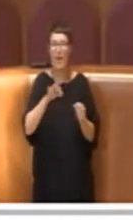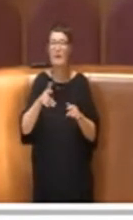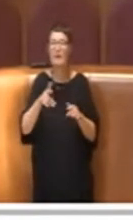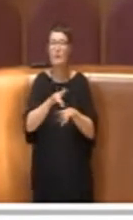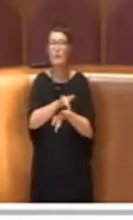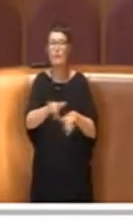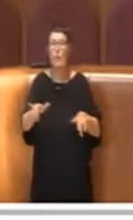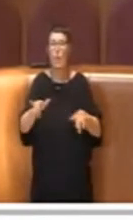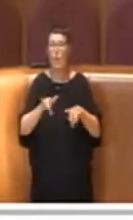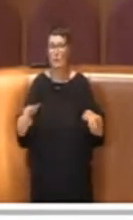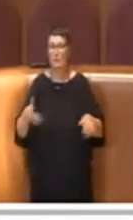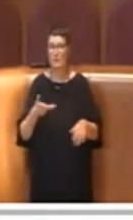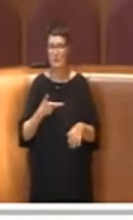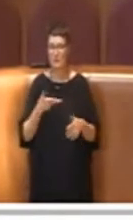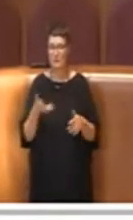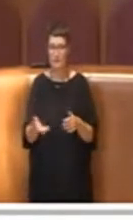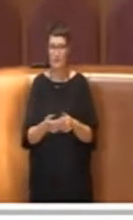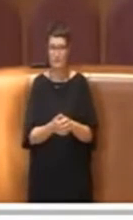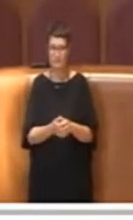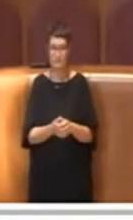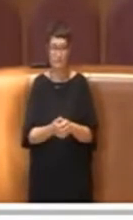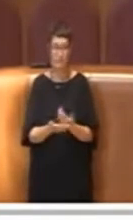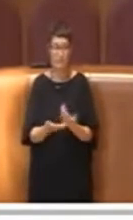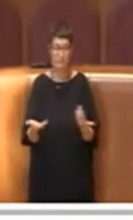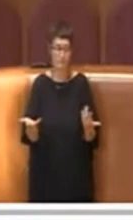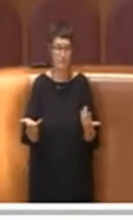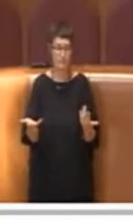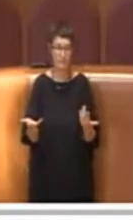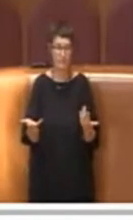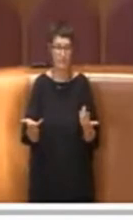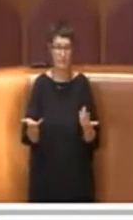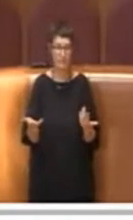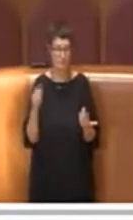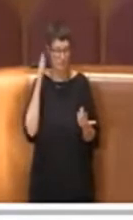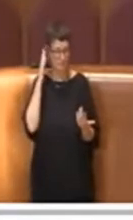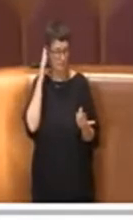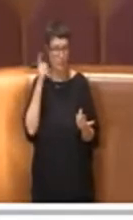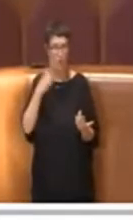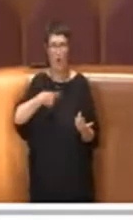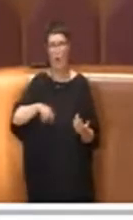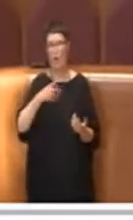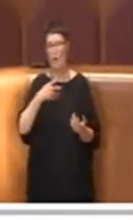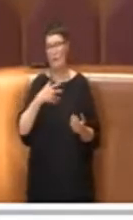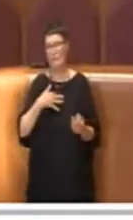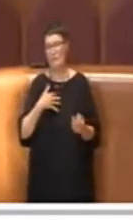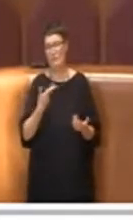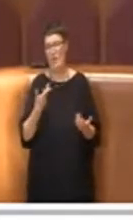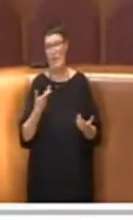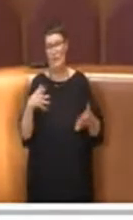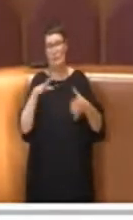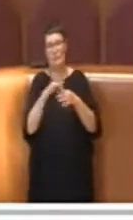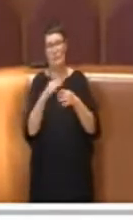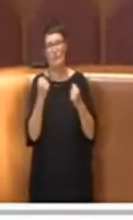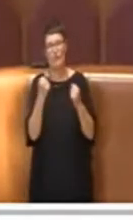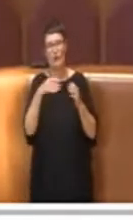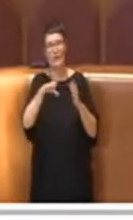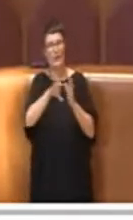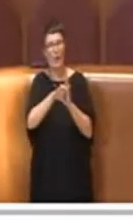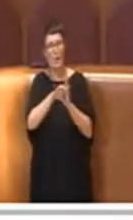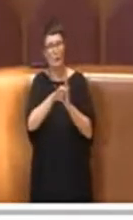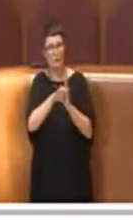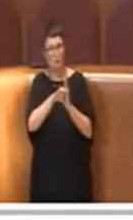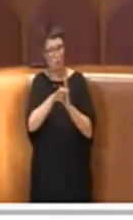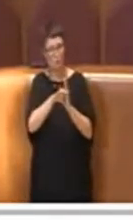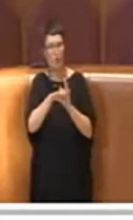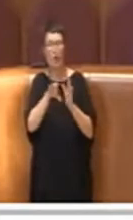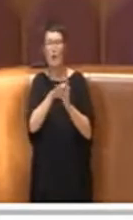Noi ci ispiriamo come ente comunale, ma tutti gli enti si ispirano alla Costituzione. La Costituzione ci insegna che la salute è il bene primario e per la salute